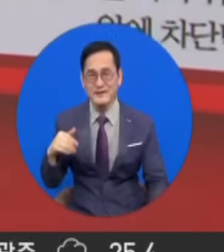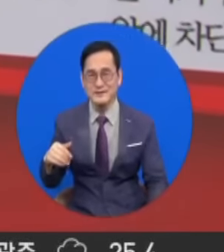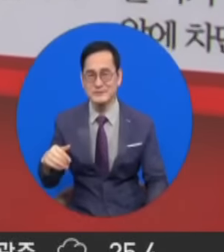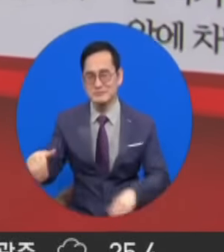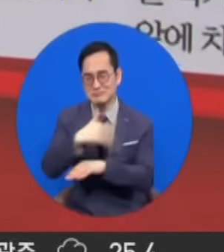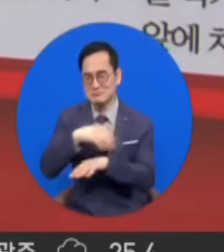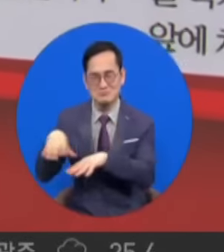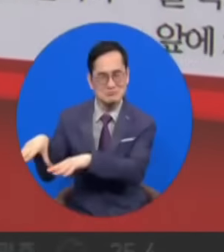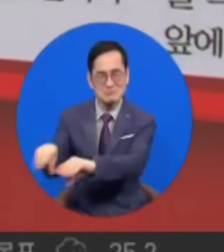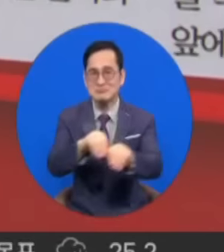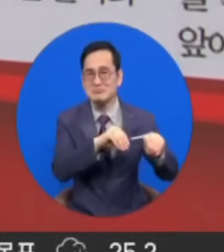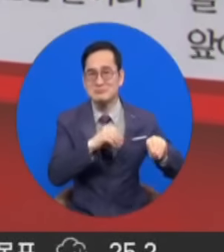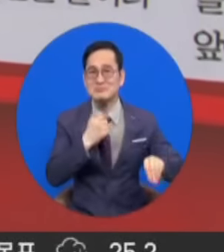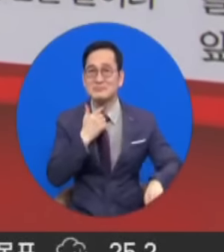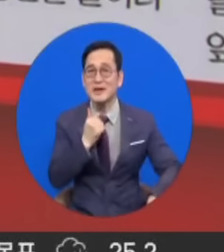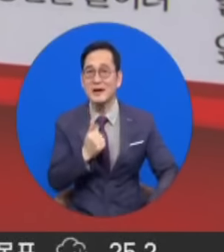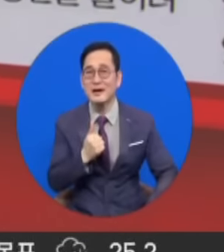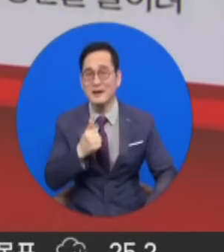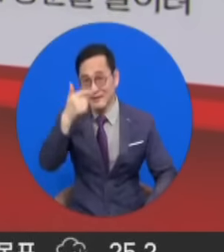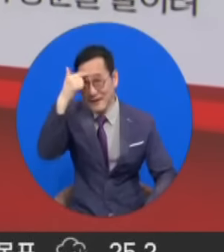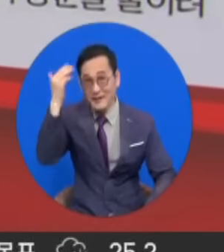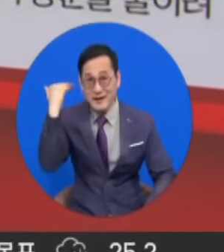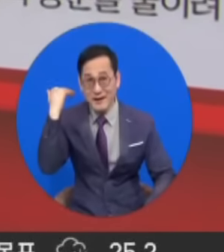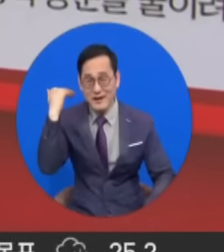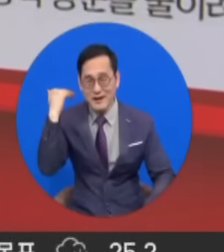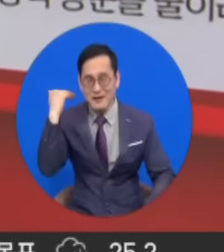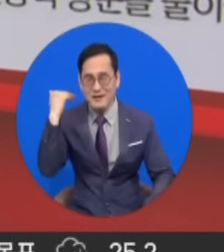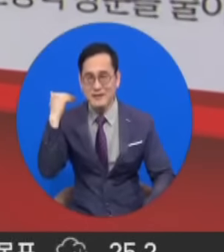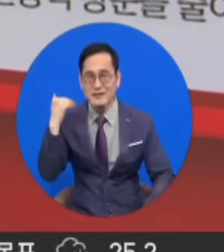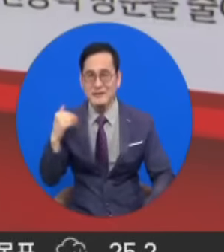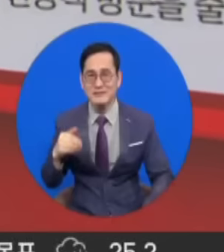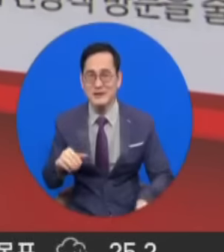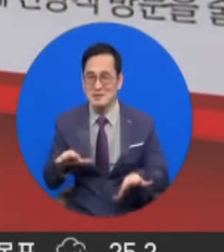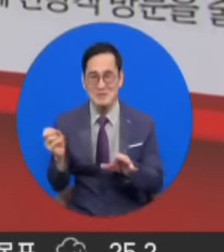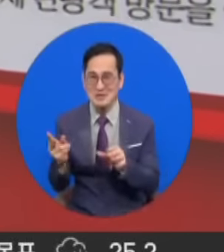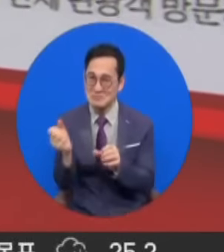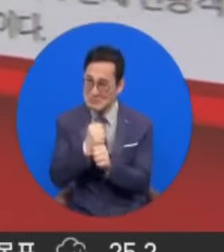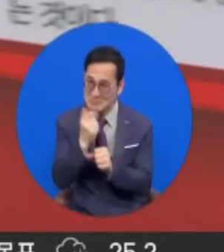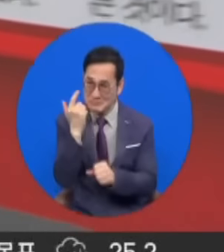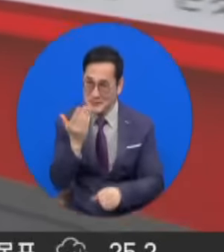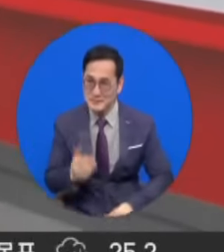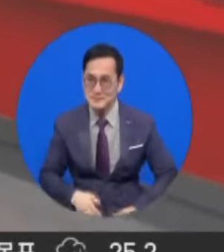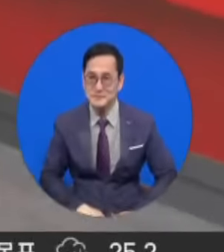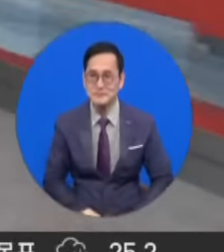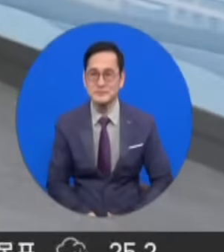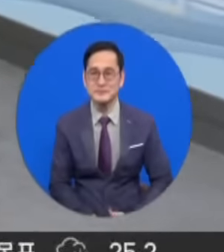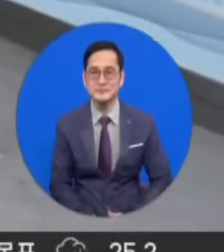통금이라는 것은 그리 우리들에게 정겨운 기억만 아닙니다. 지금까지 신문 읽어준 남자였습니다.